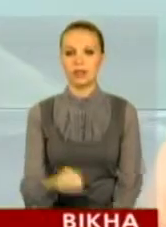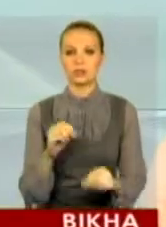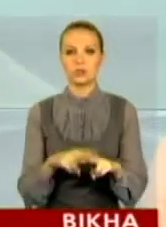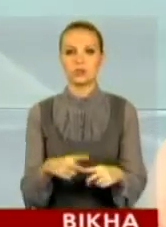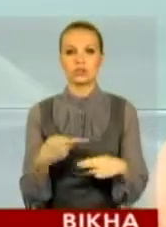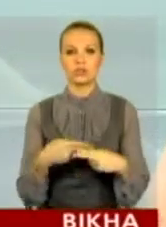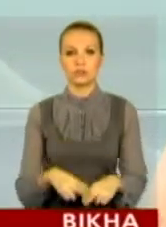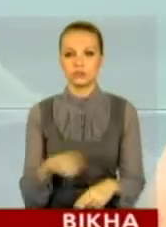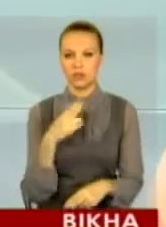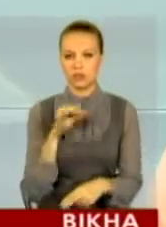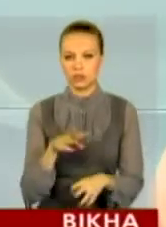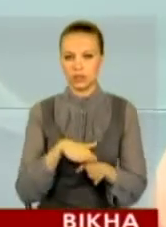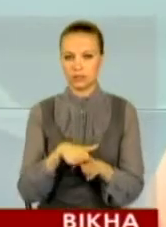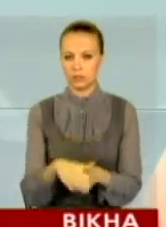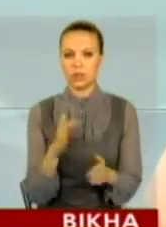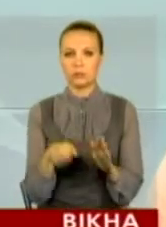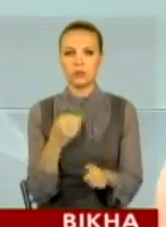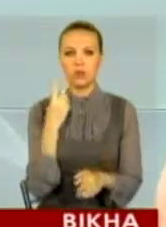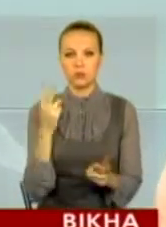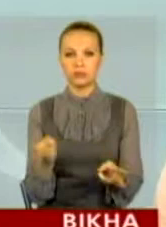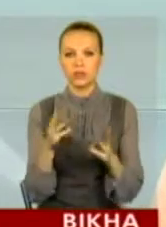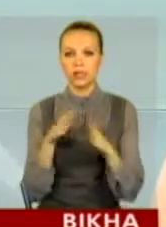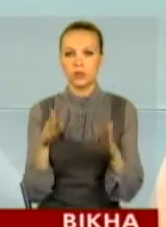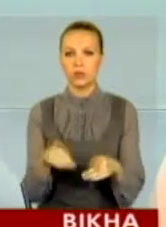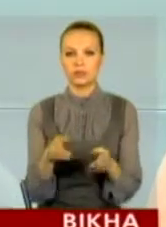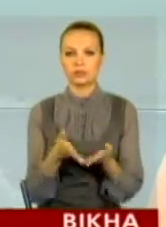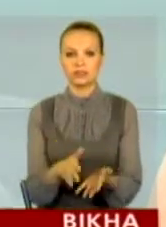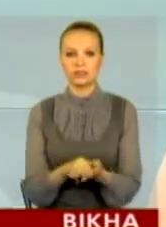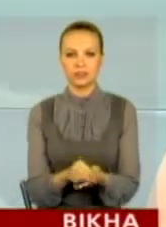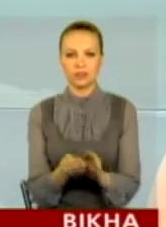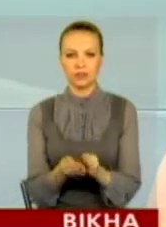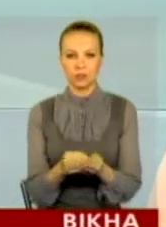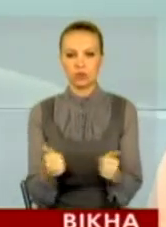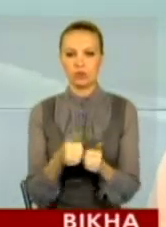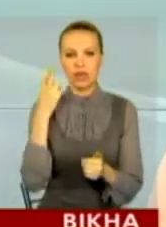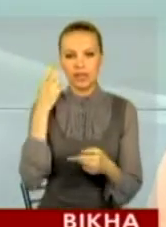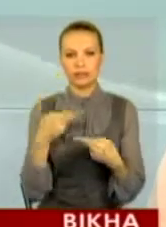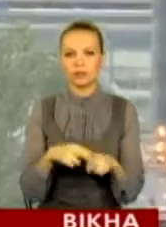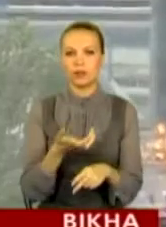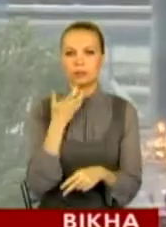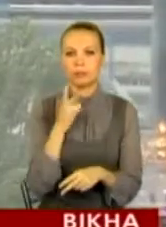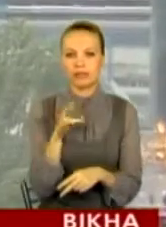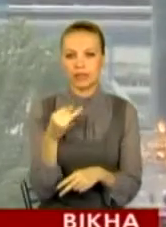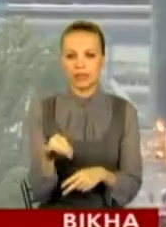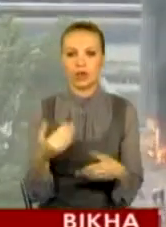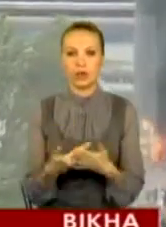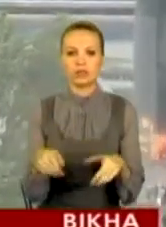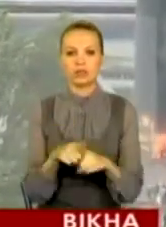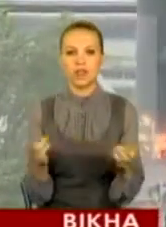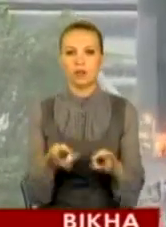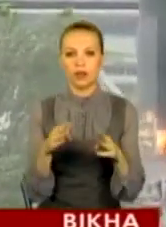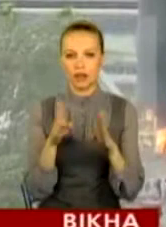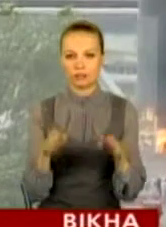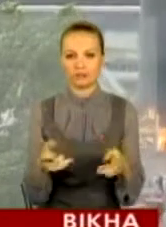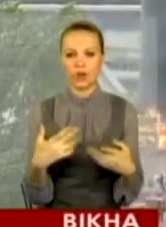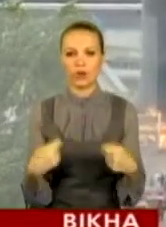Столичний вокзал у диму. Сьогодні по обіді зайнявся кіоск із випічкою, що біля Київського вокзалу «Південний». Ось так палала ядка, з